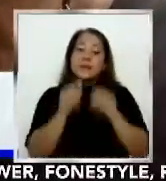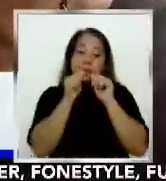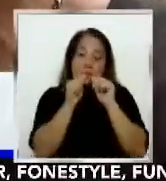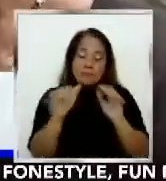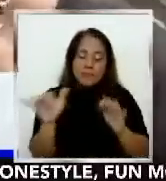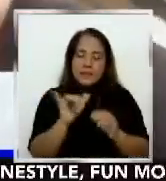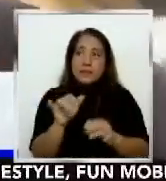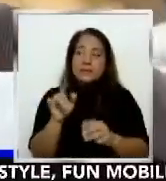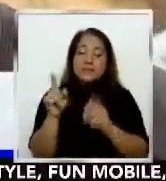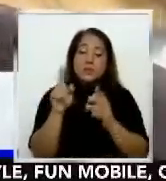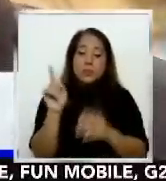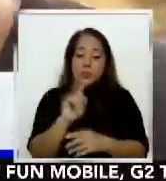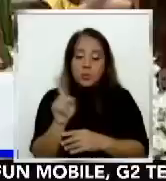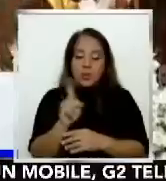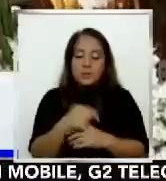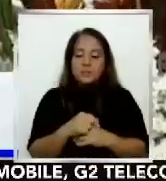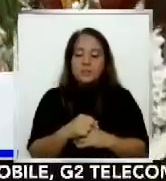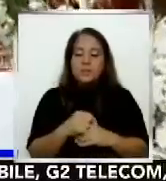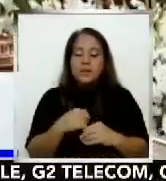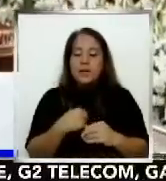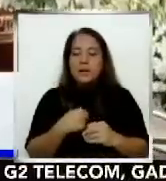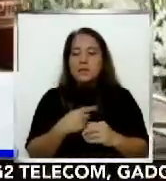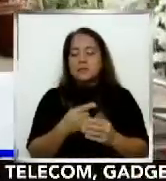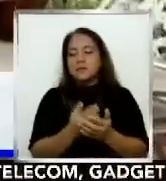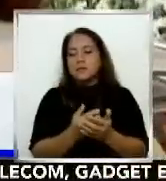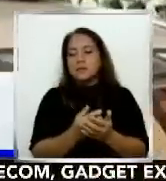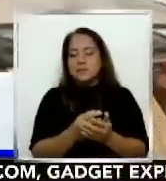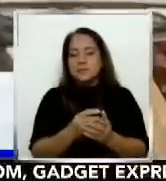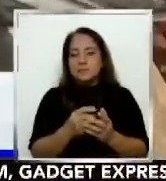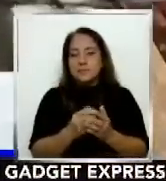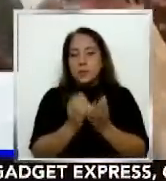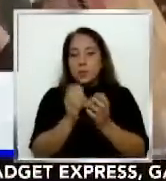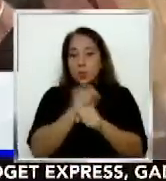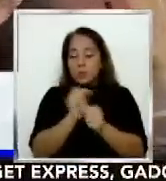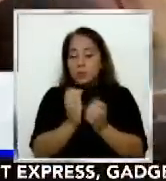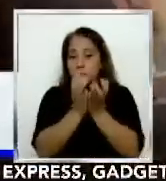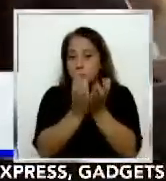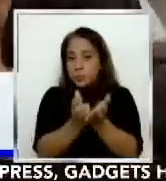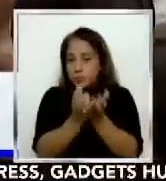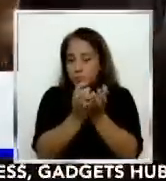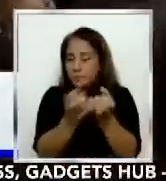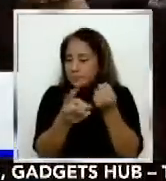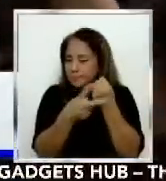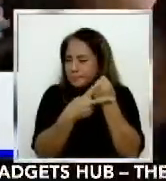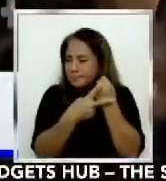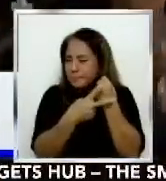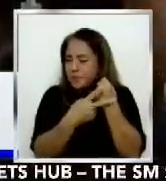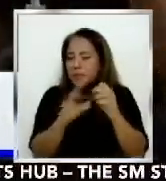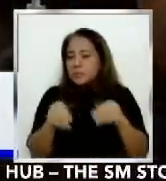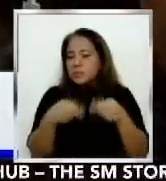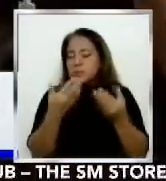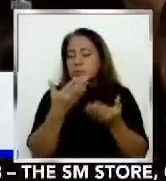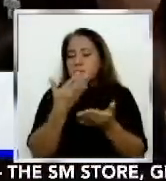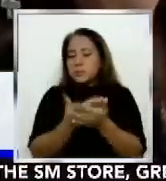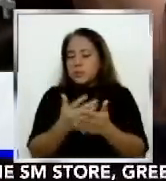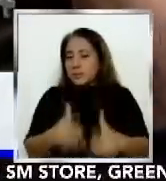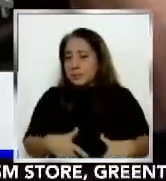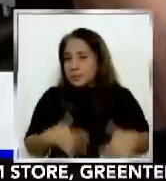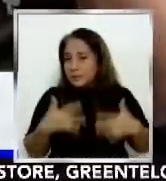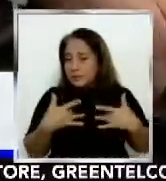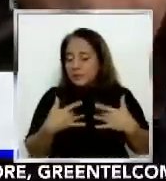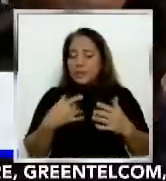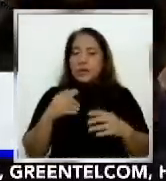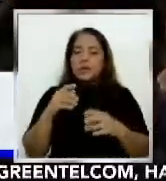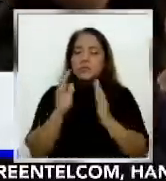Nazareno ang dating sima na si Rolando. Bukod sa nakaipon at nabigyan daw niya ng magandang buhay ang mga anak, dininig din daw ang